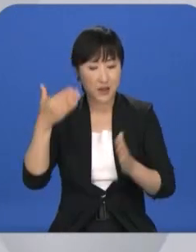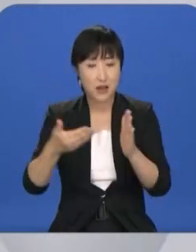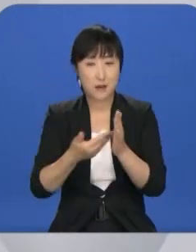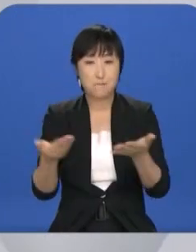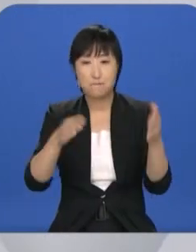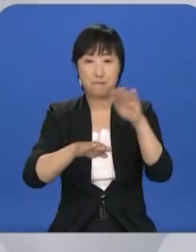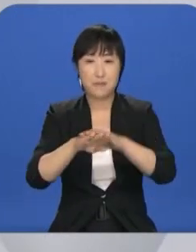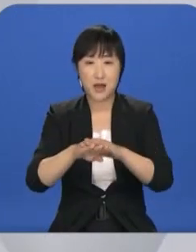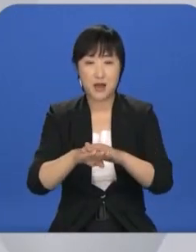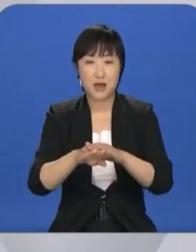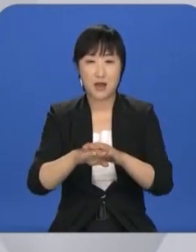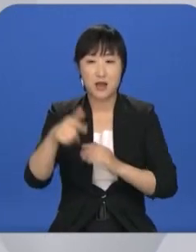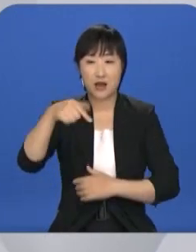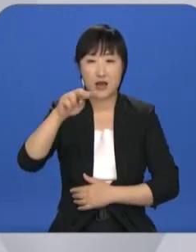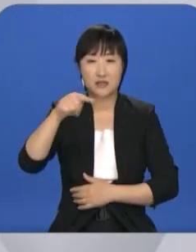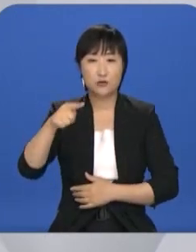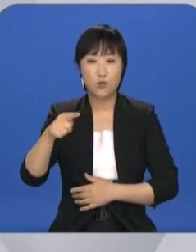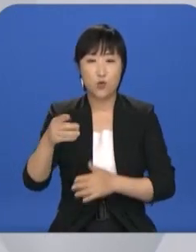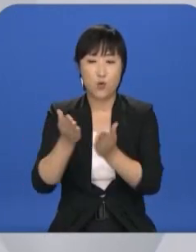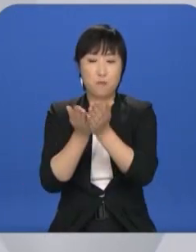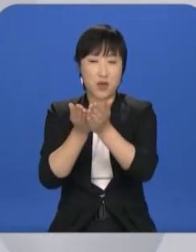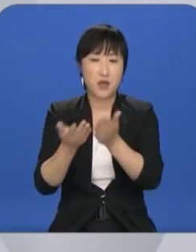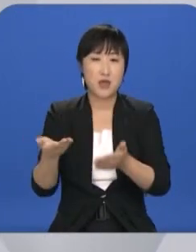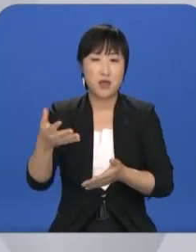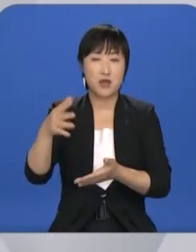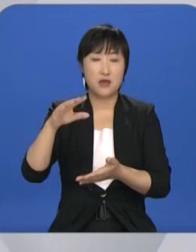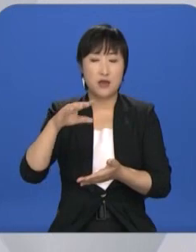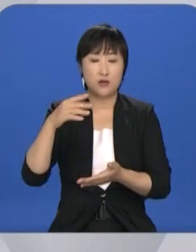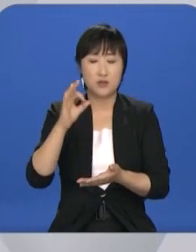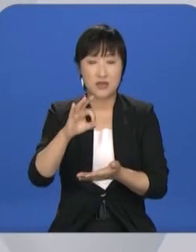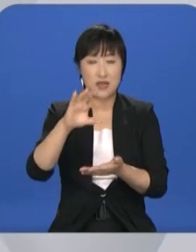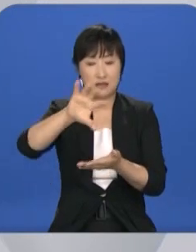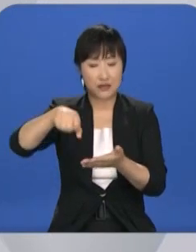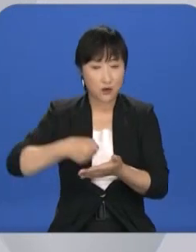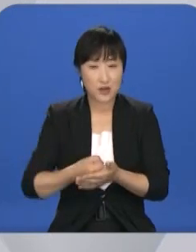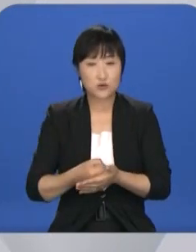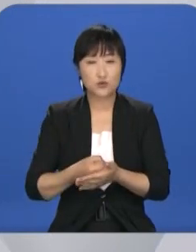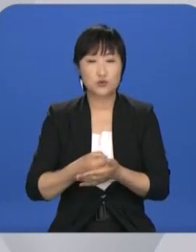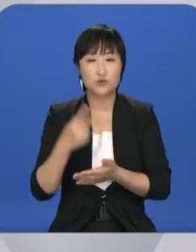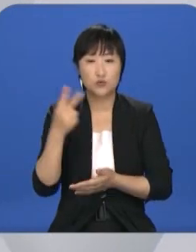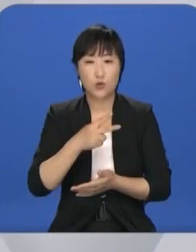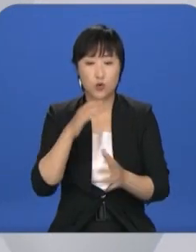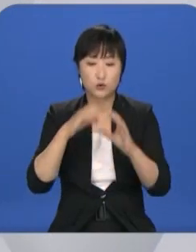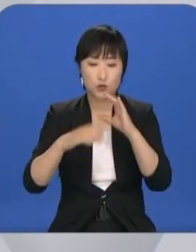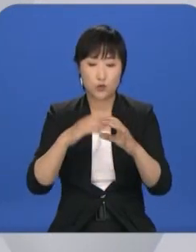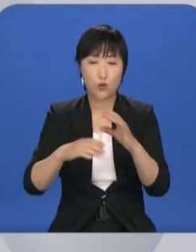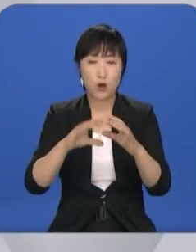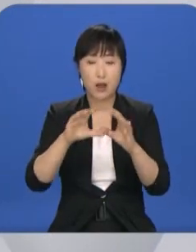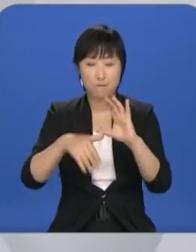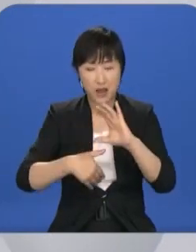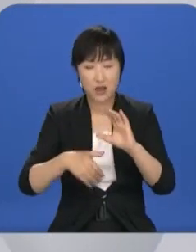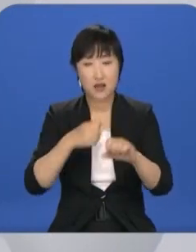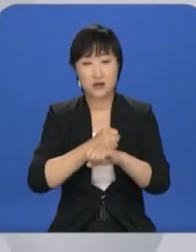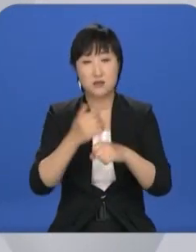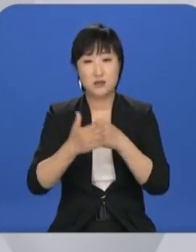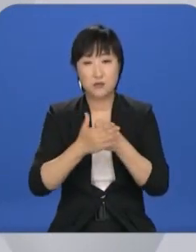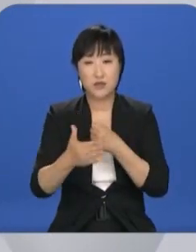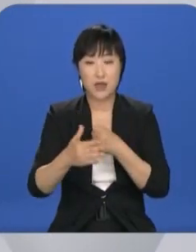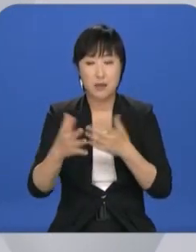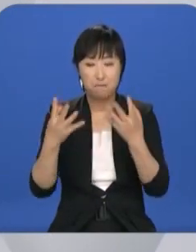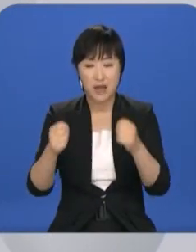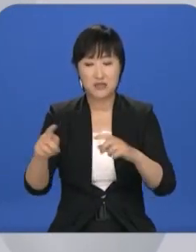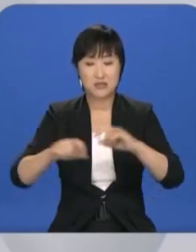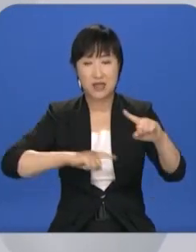가사도 차도선 보조금 환수 등 소통 부재가 좀 빚어낸 많은